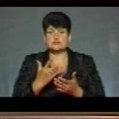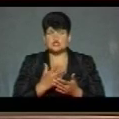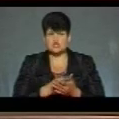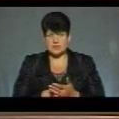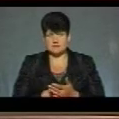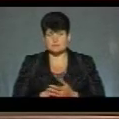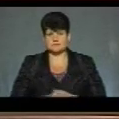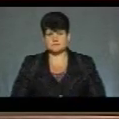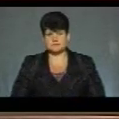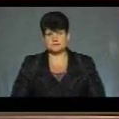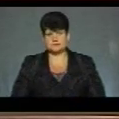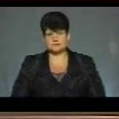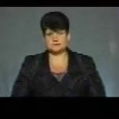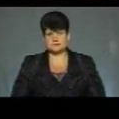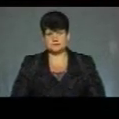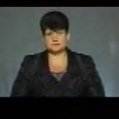дізнавалася Марія Котенко.